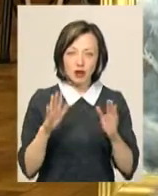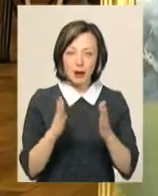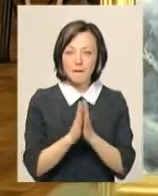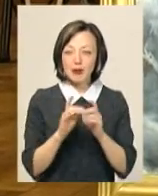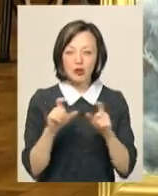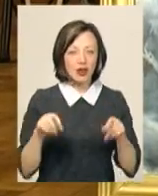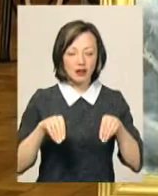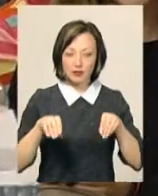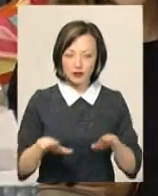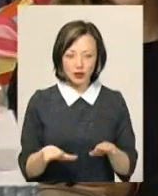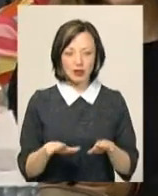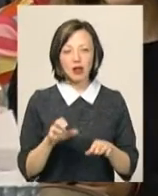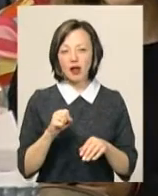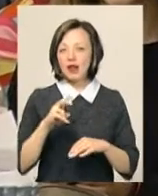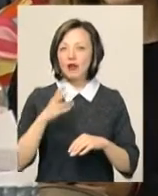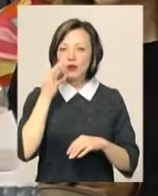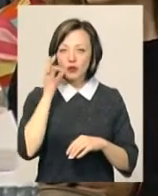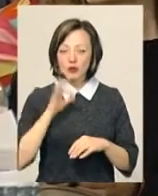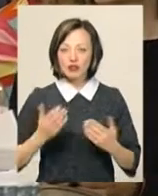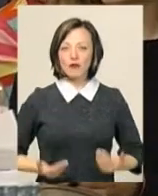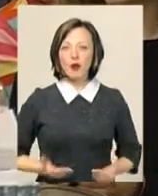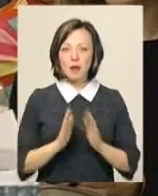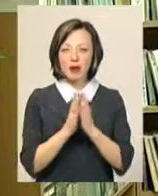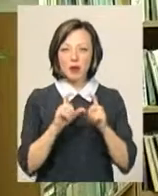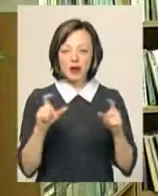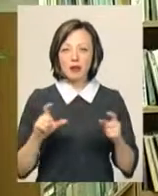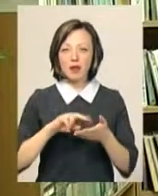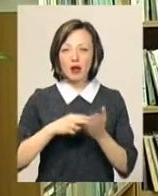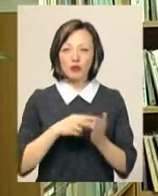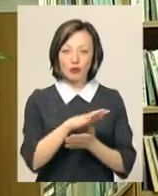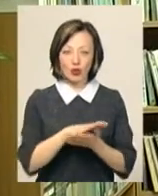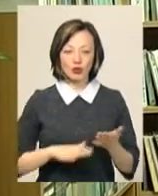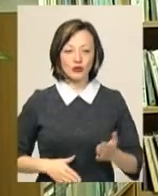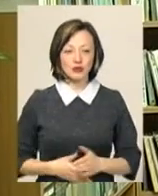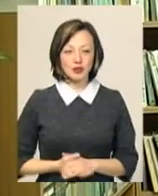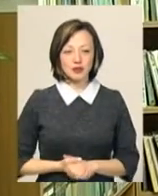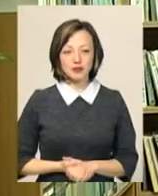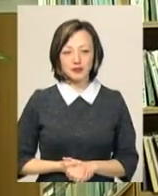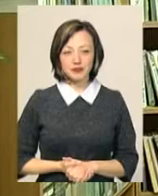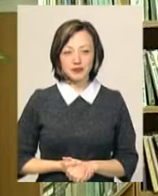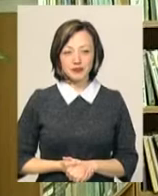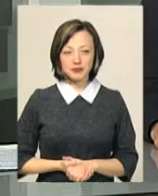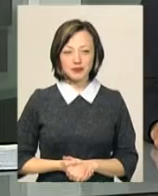бібліотекарі ще не вирішили. Та практику живої бібліотеки планують продовжувати. Світлана Поробок, Дем'ян Цегольник, новини Поділяцентр.